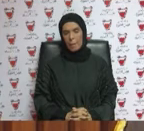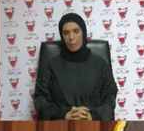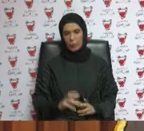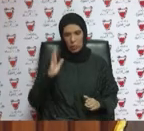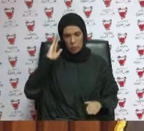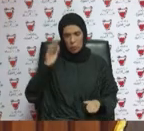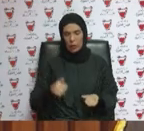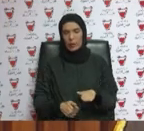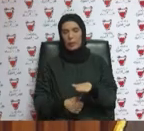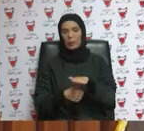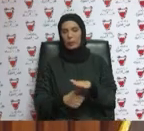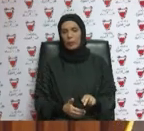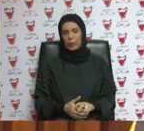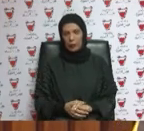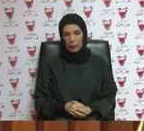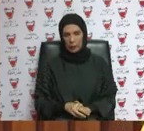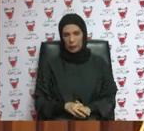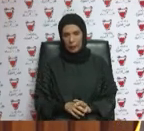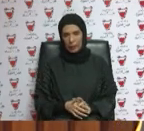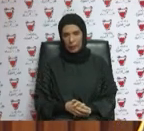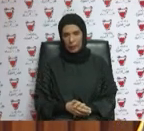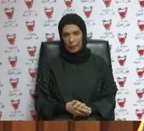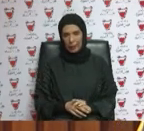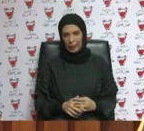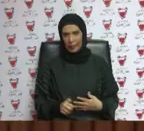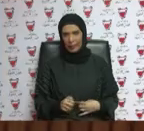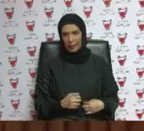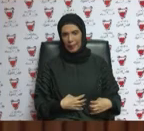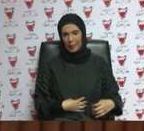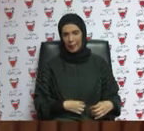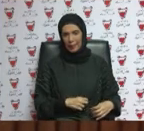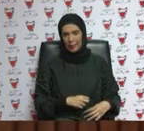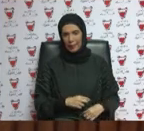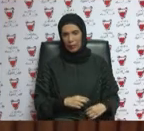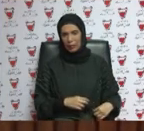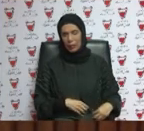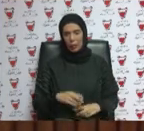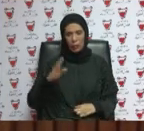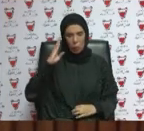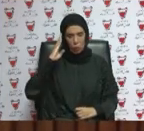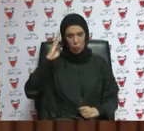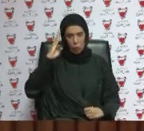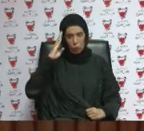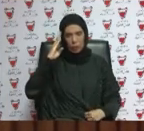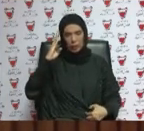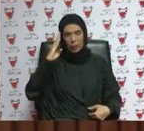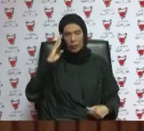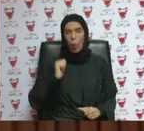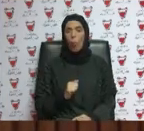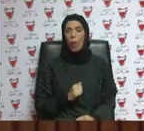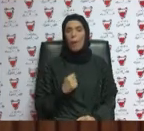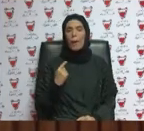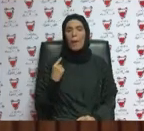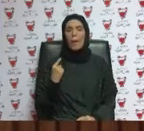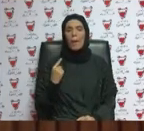شكرا معالي الرئيس. أنا لا أحب الكلام المرسل ولا المكرر، ولكن إذا كان للشكر مقام فأنا أعتقد معالي الرئيس